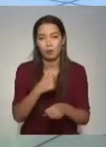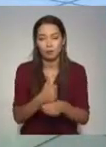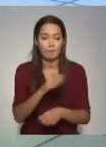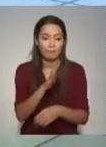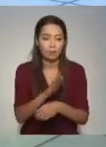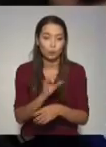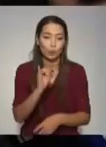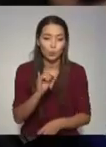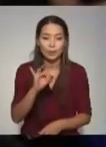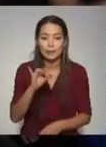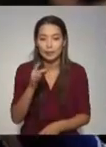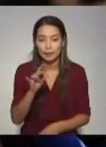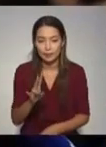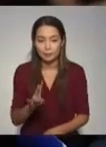Ильин.